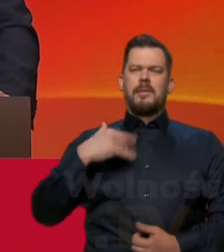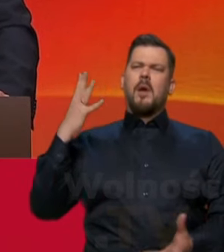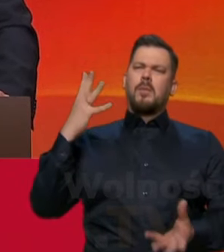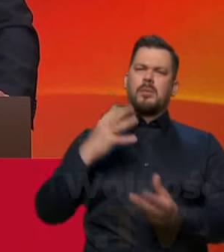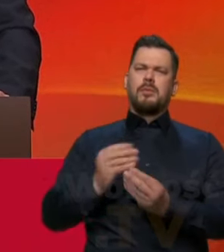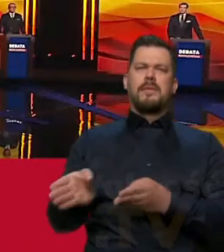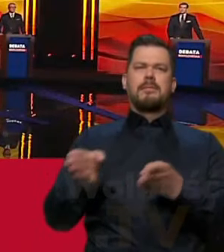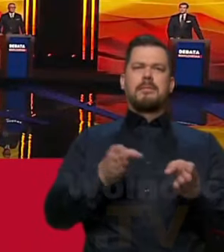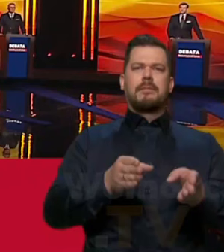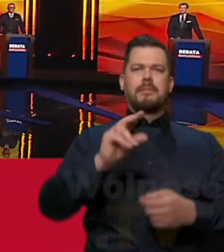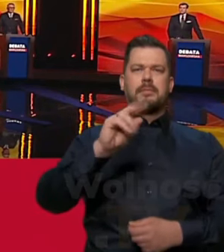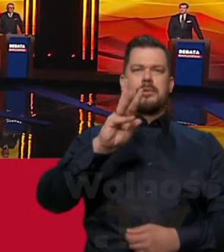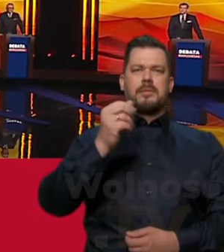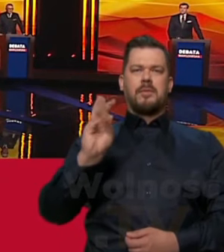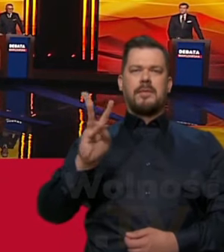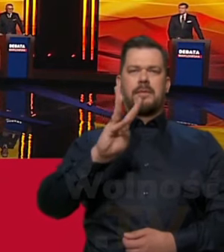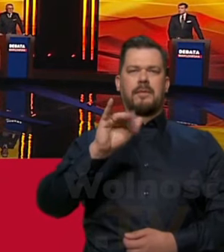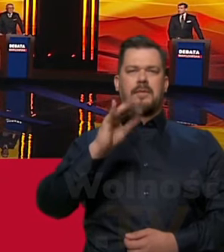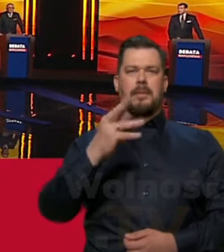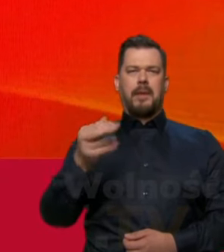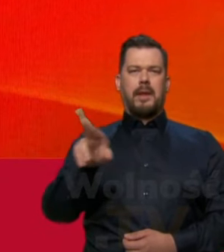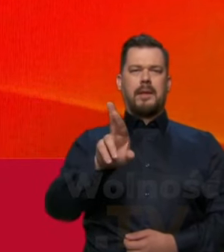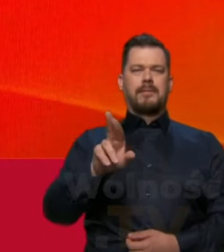wystąpienia. Ma pan Przemysław Wipler. Bardzo proszę.